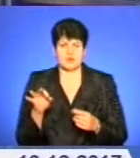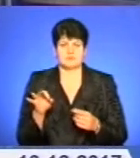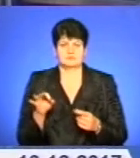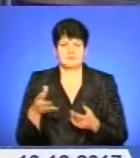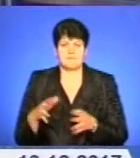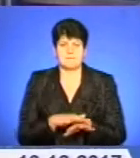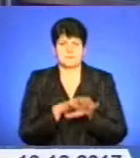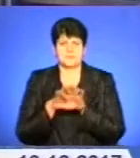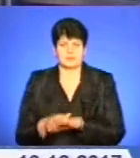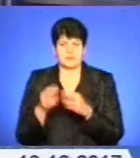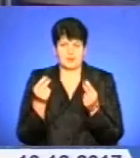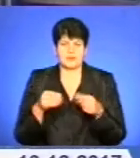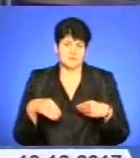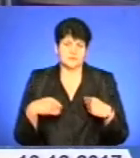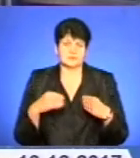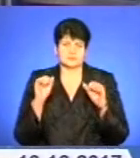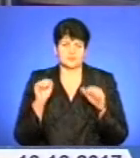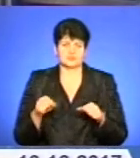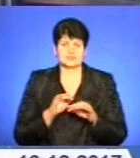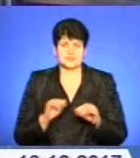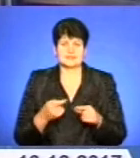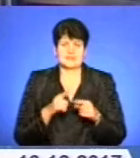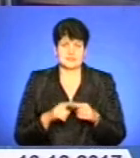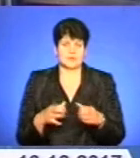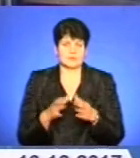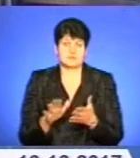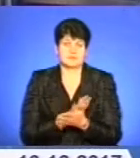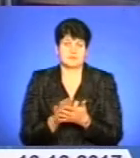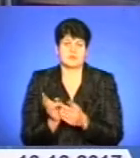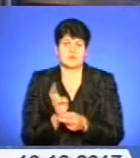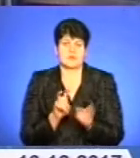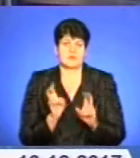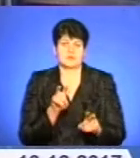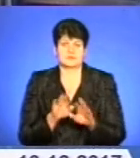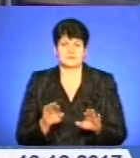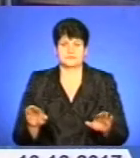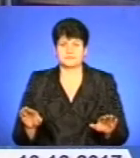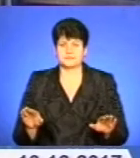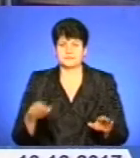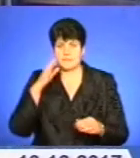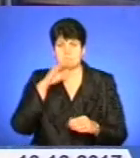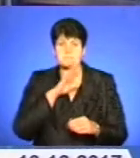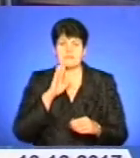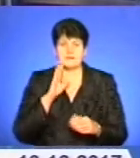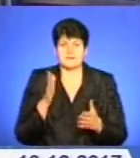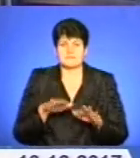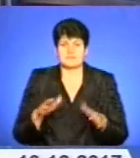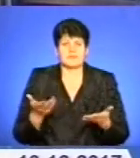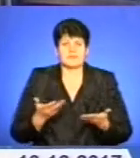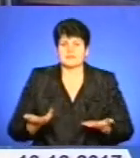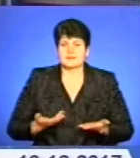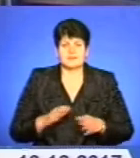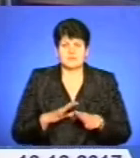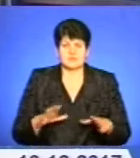трансферти, які дадуть змогу малятам із цих громад безкоштовно відвідувати міські садки. Батькам, діти яких не проживають